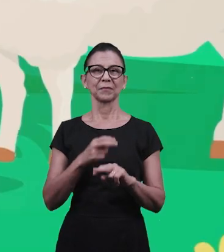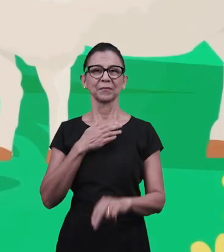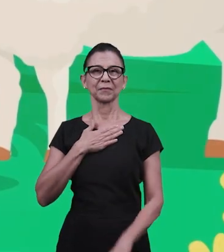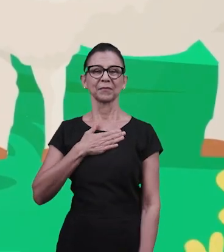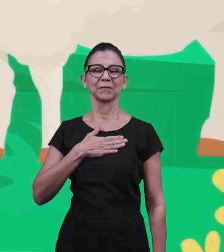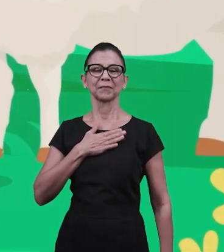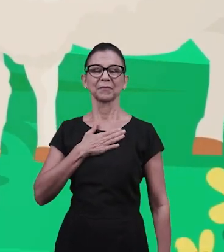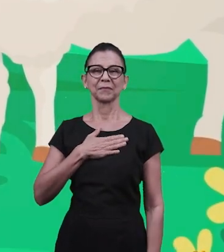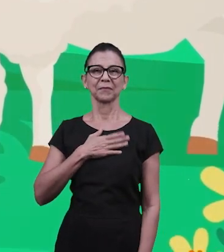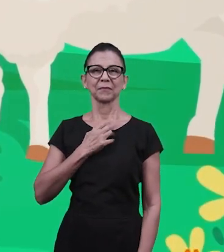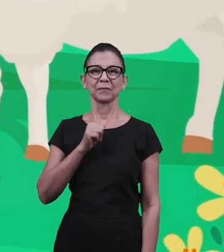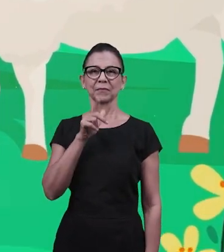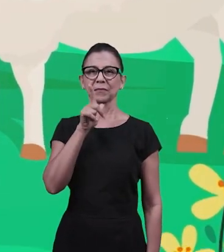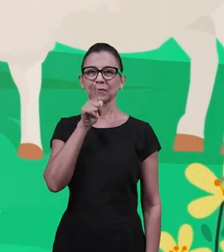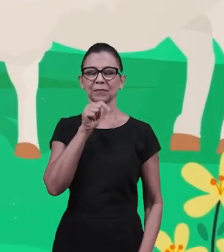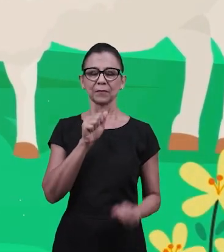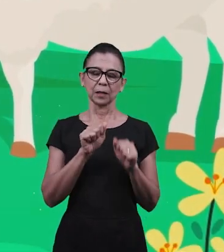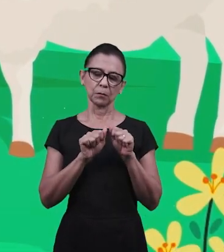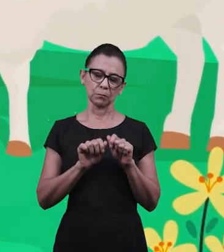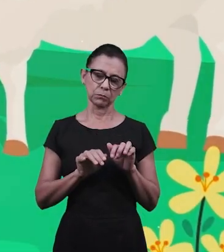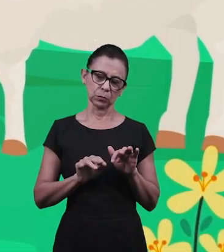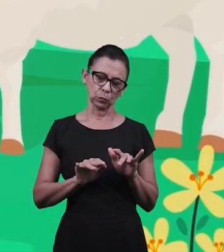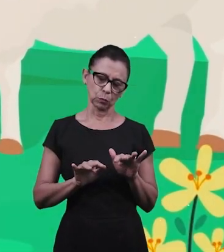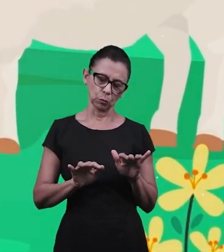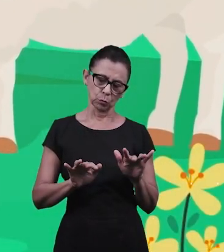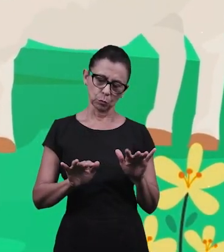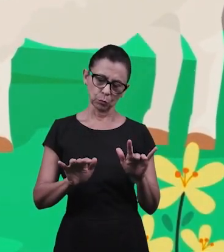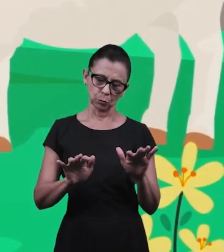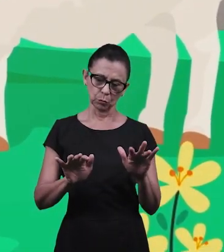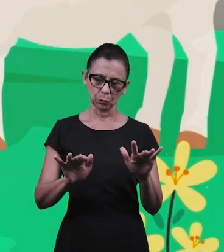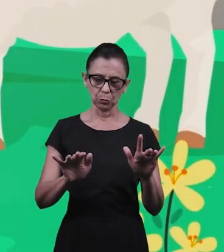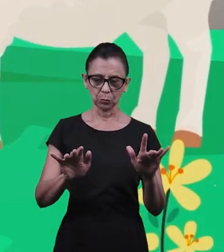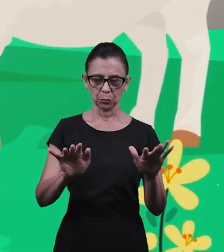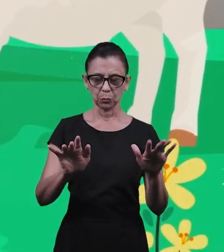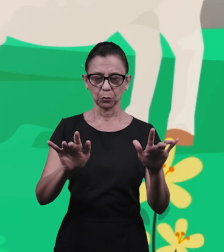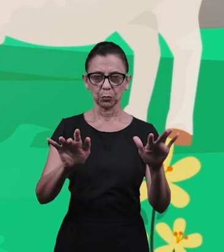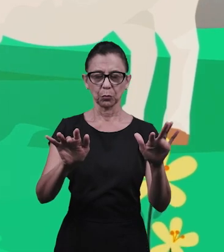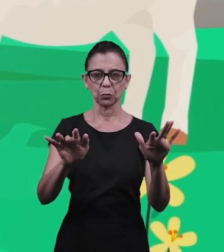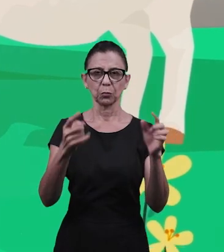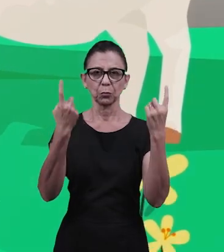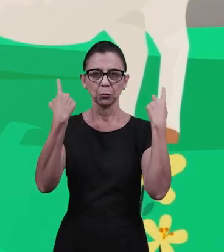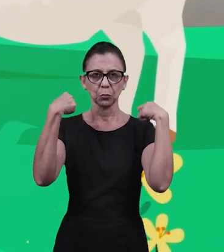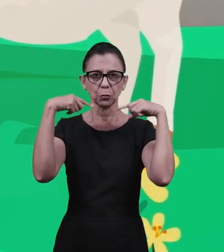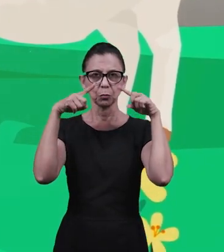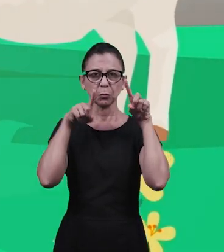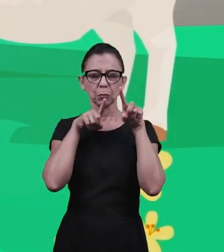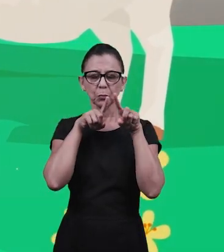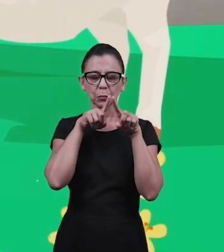Nas águas tranquilas, sacia